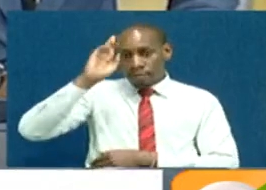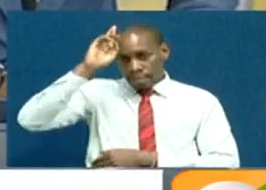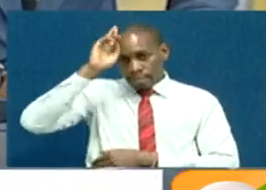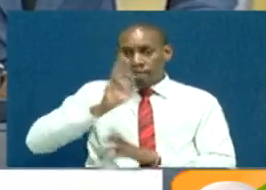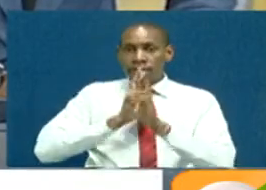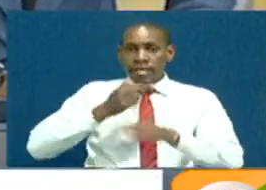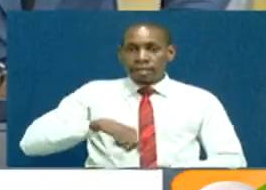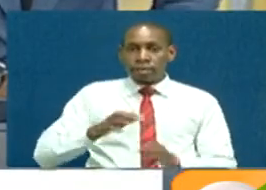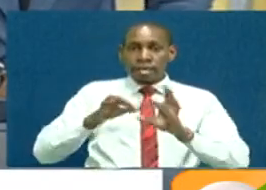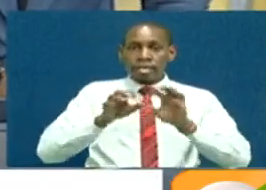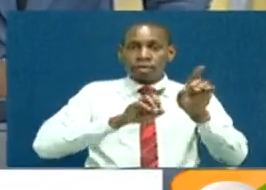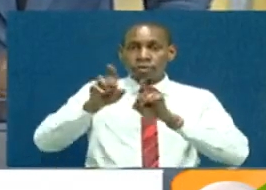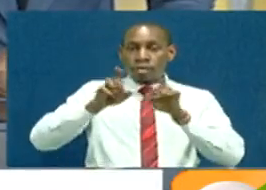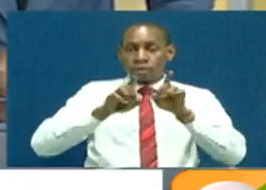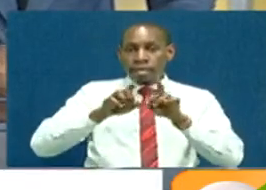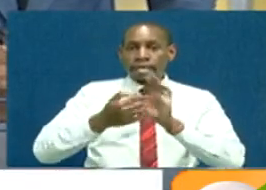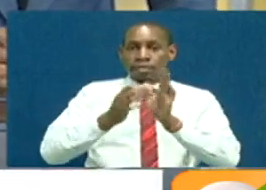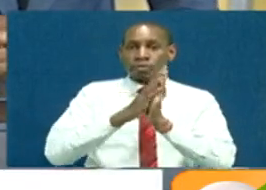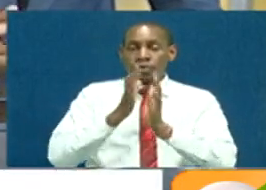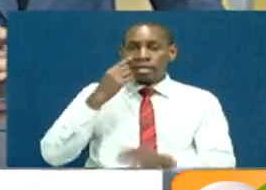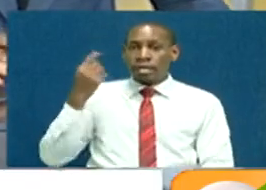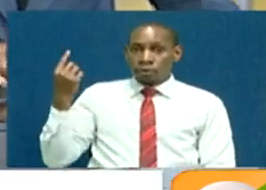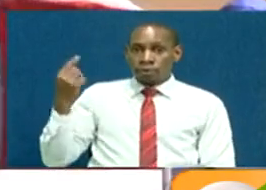Shitera yupo katika msafara huo, hapa taarifa yake.